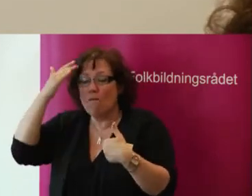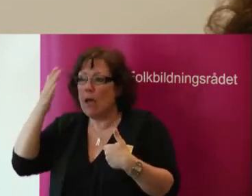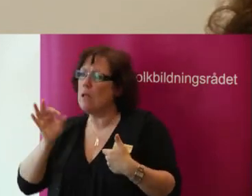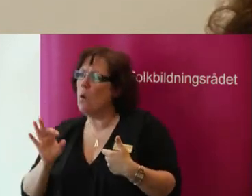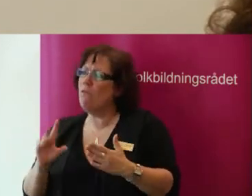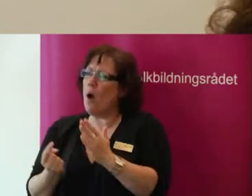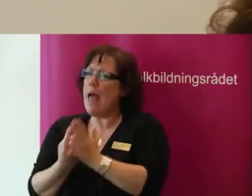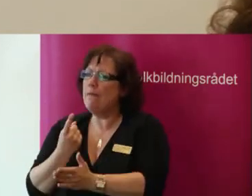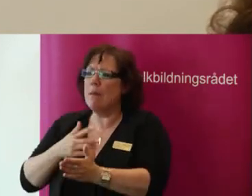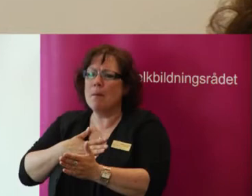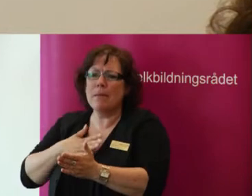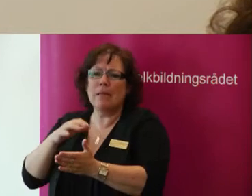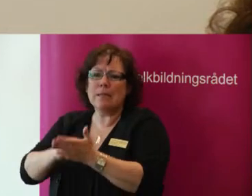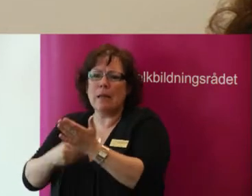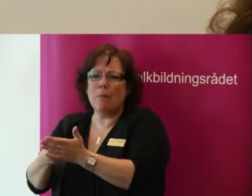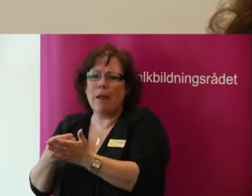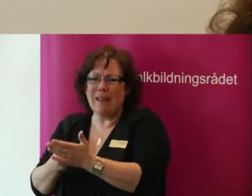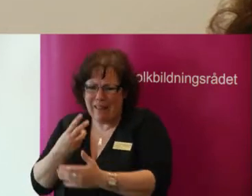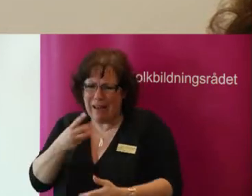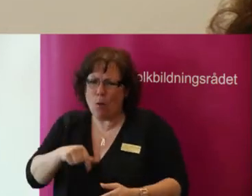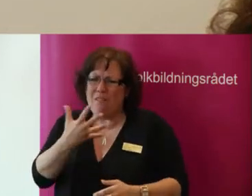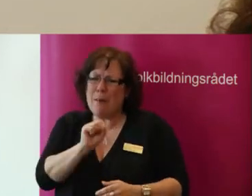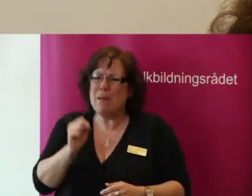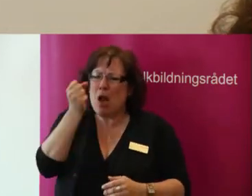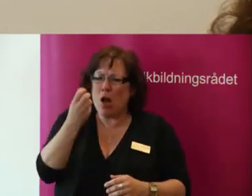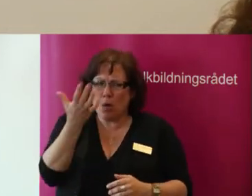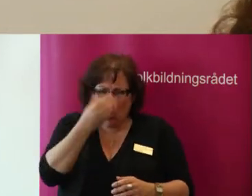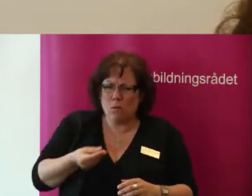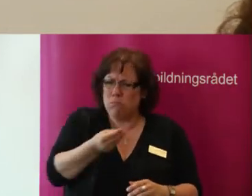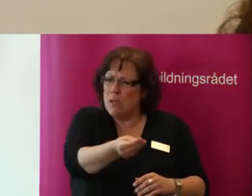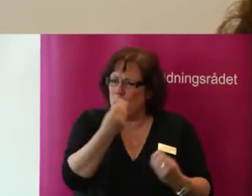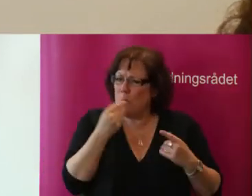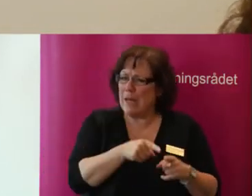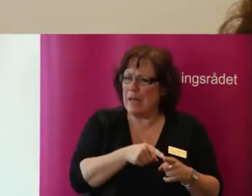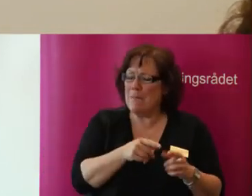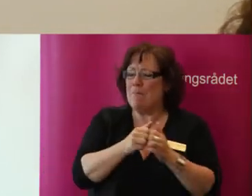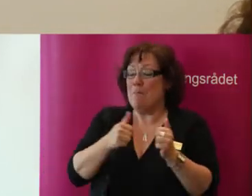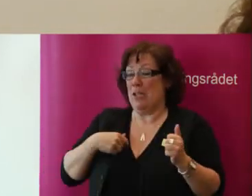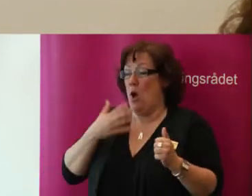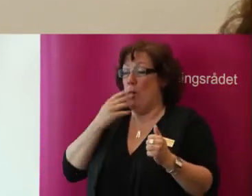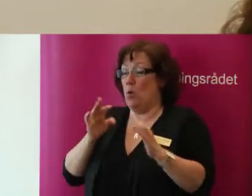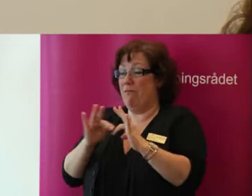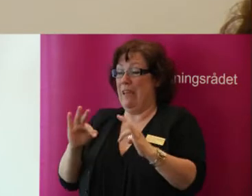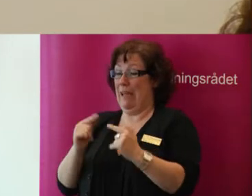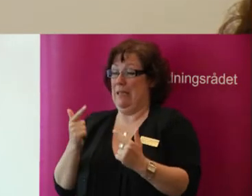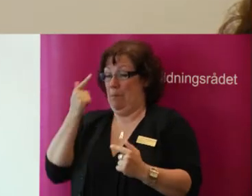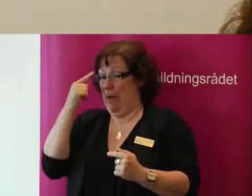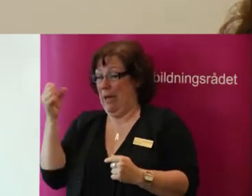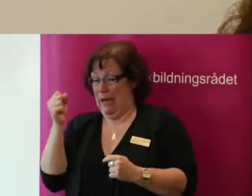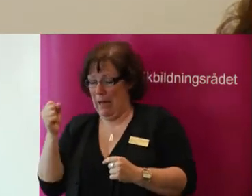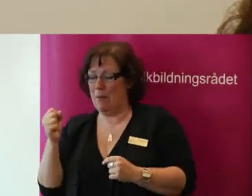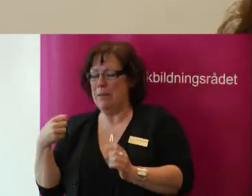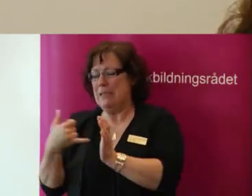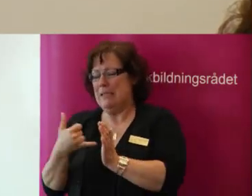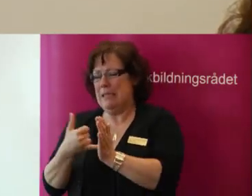skattemedel 3,5 miljard kronor. Men i det här frihetsbegreppet som jag kommer att komma lite längre fram till så är det vissa delar